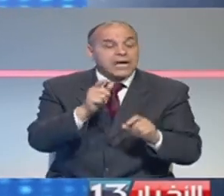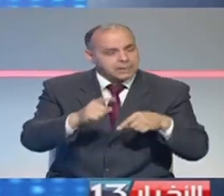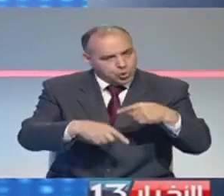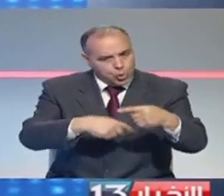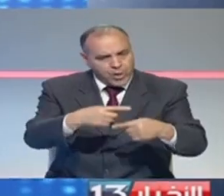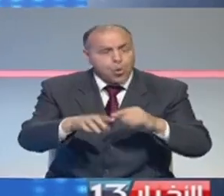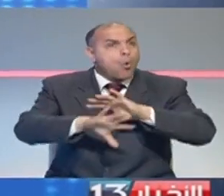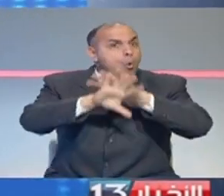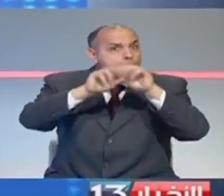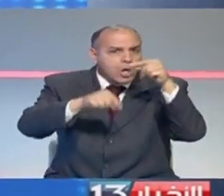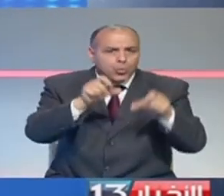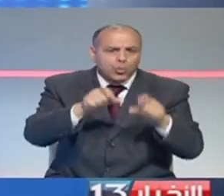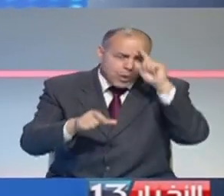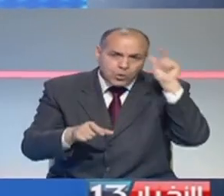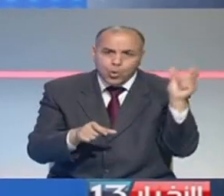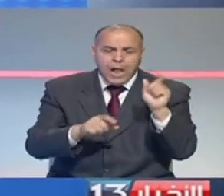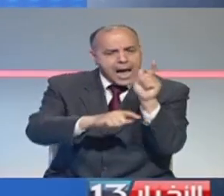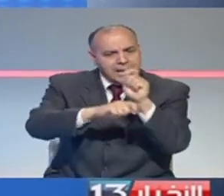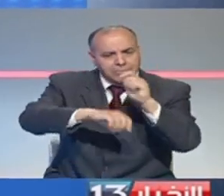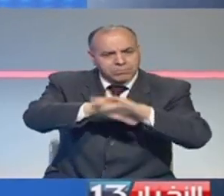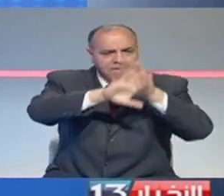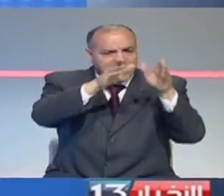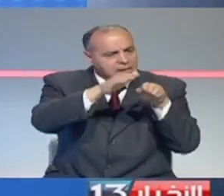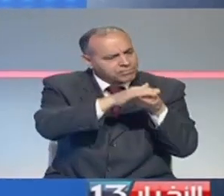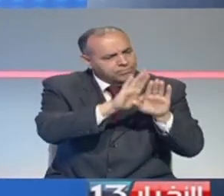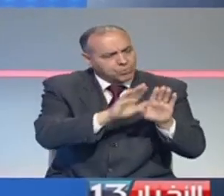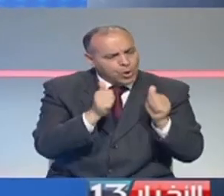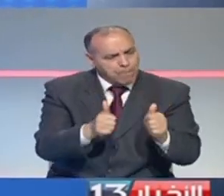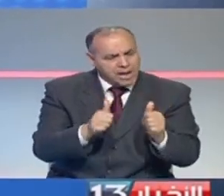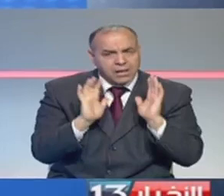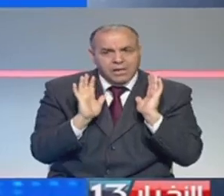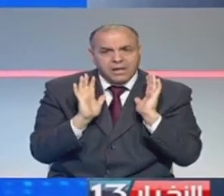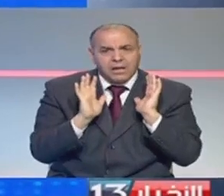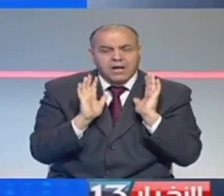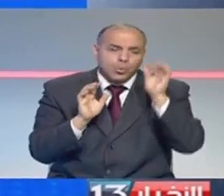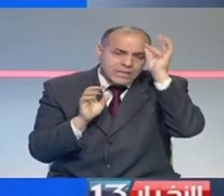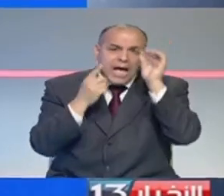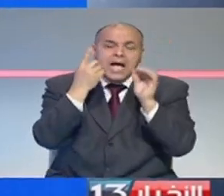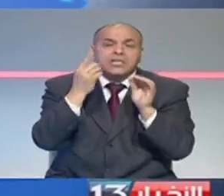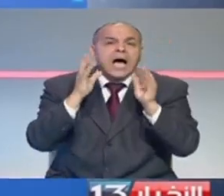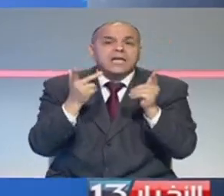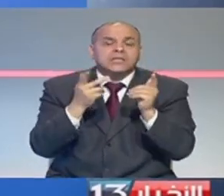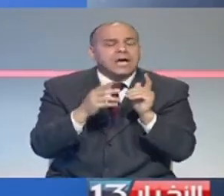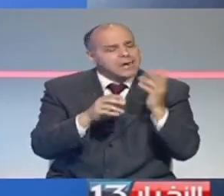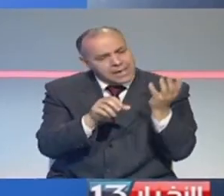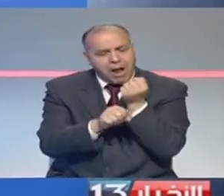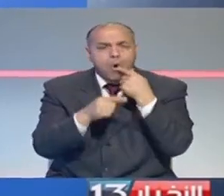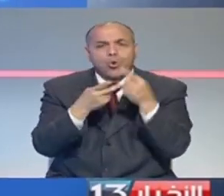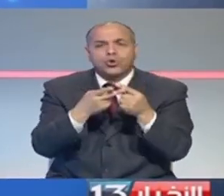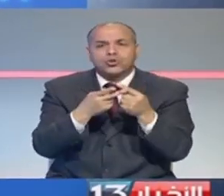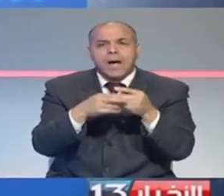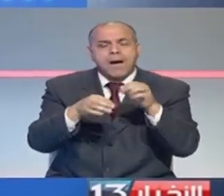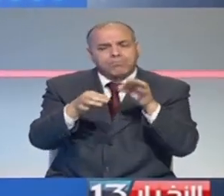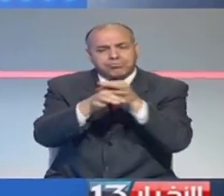نواصلوا، الناس الكل نواصلوا في احترام الحجر الصحي الشامل، راهو هذاك اللي عندنا اليوم في بلادنا باش نتغلبوا ونحاصروا